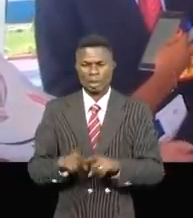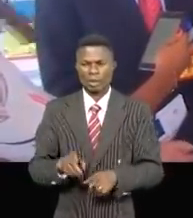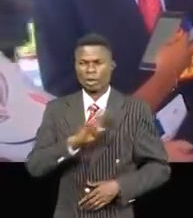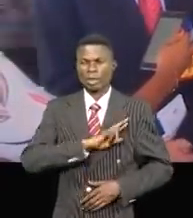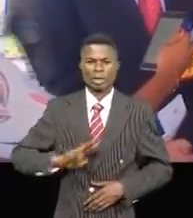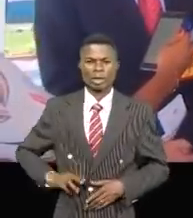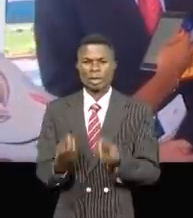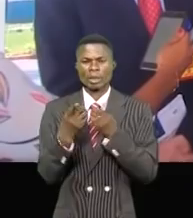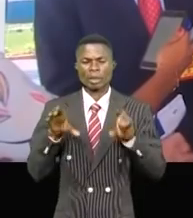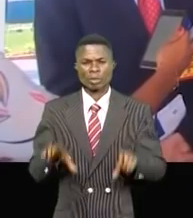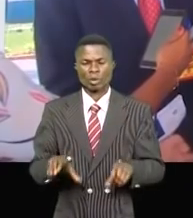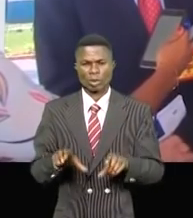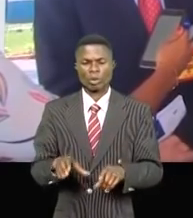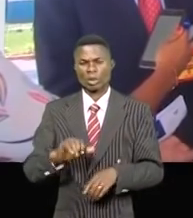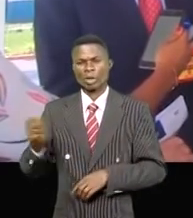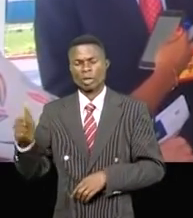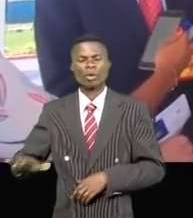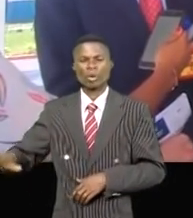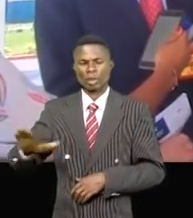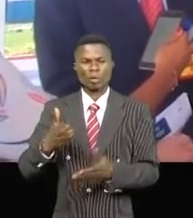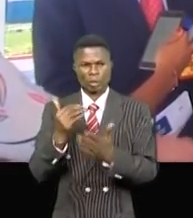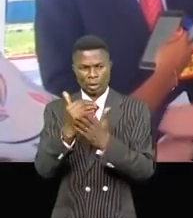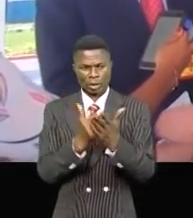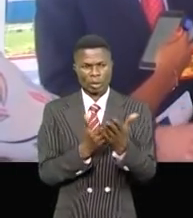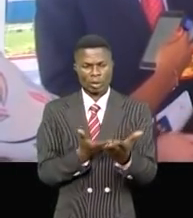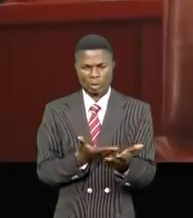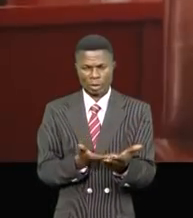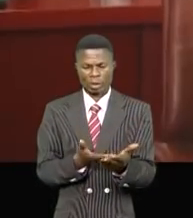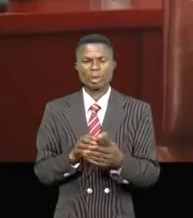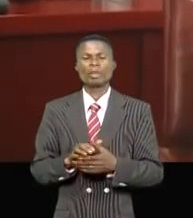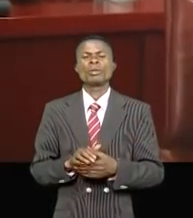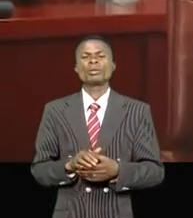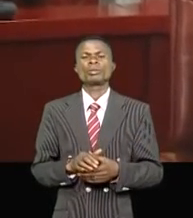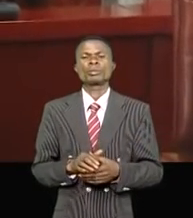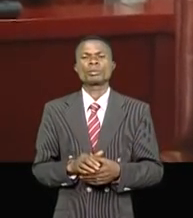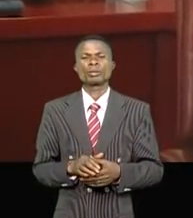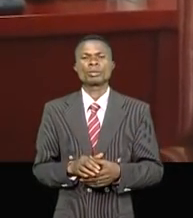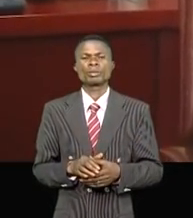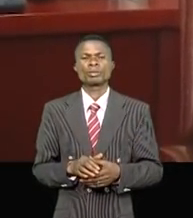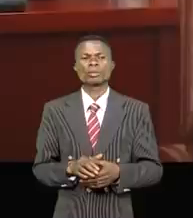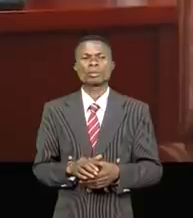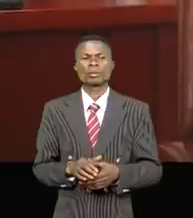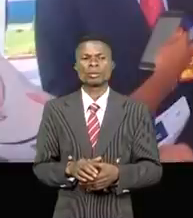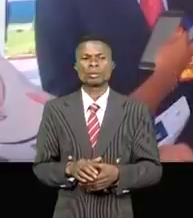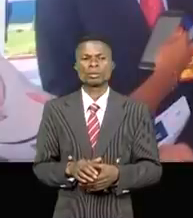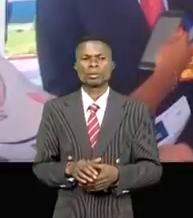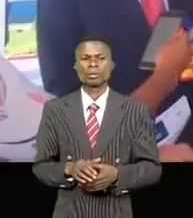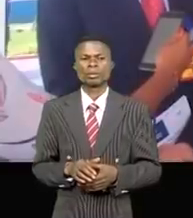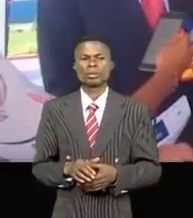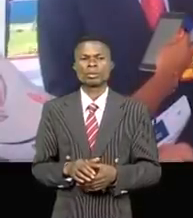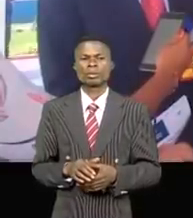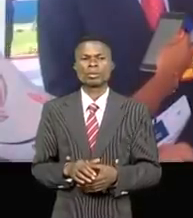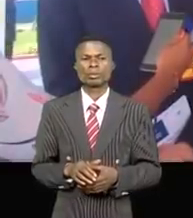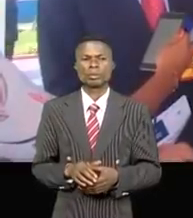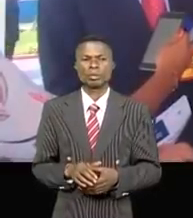République démocratique du Congo et les autres pays concernés. On the issues that will be at the top of the agenda for